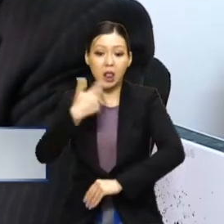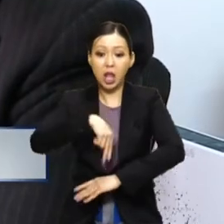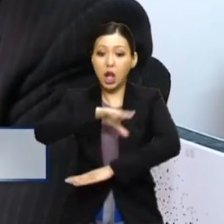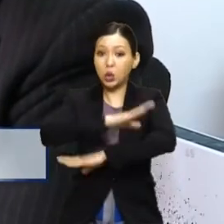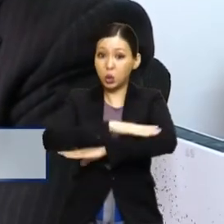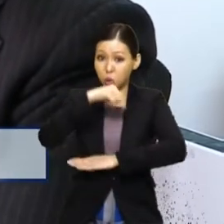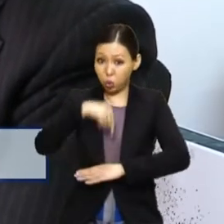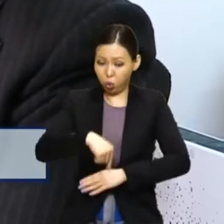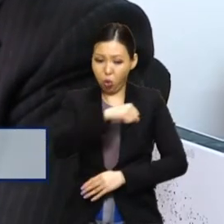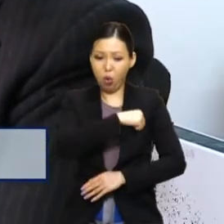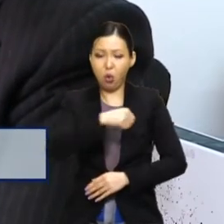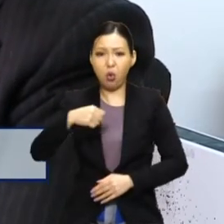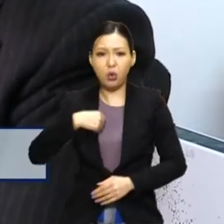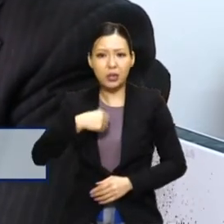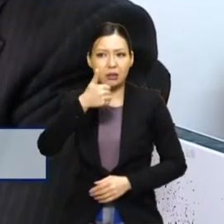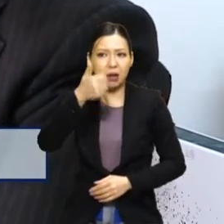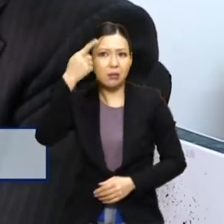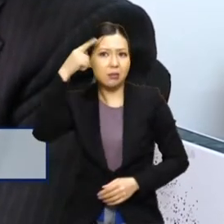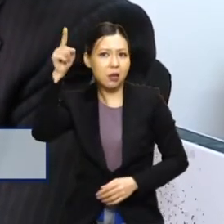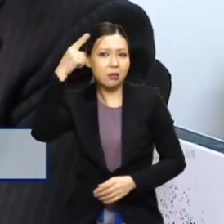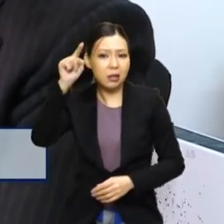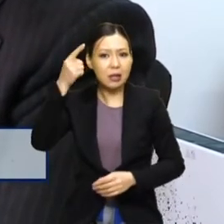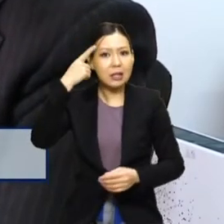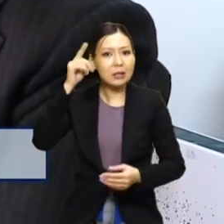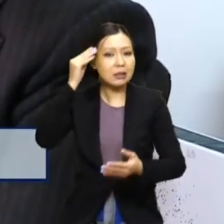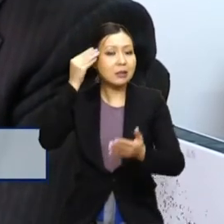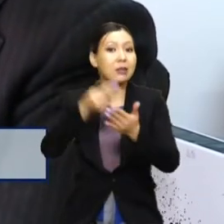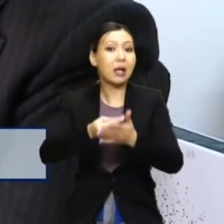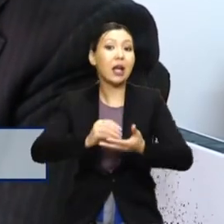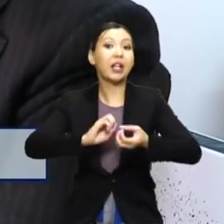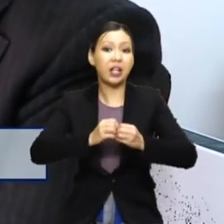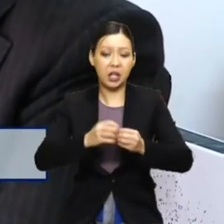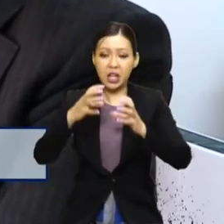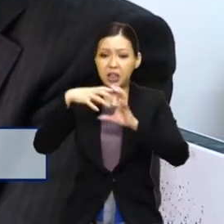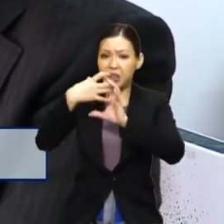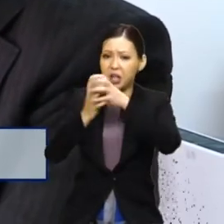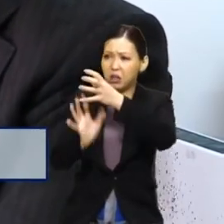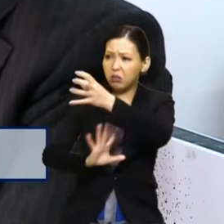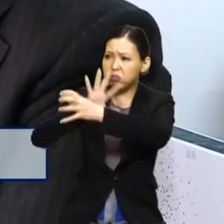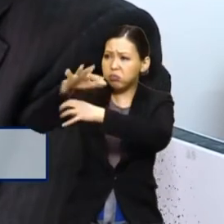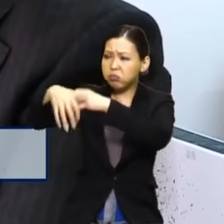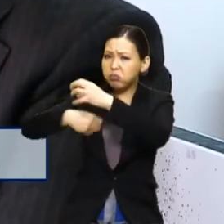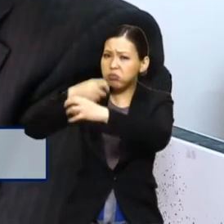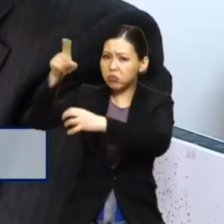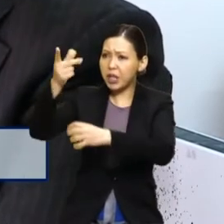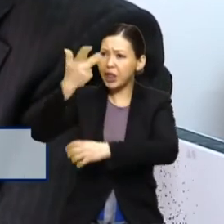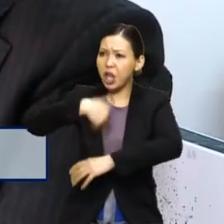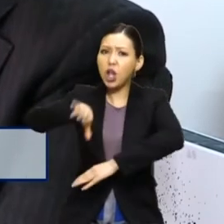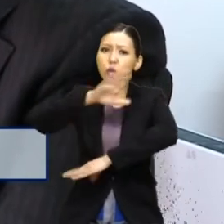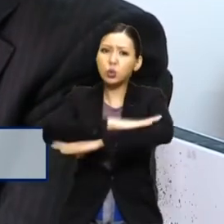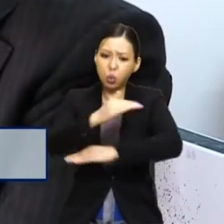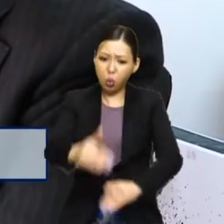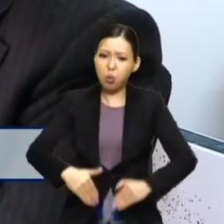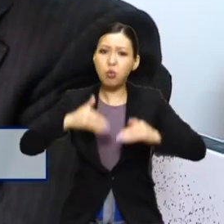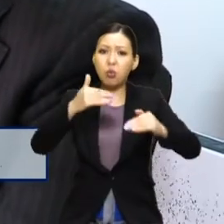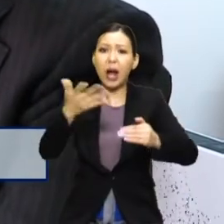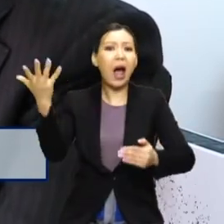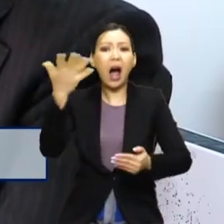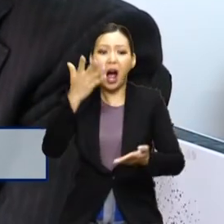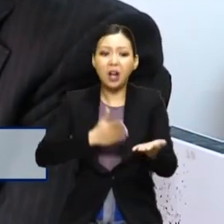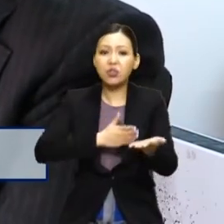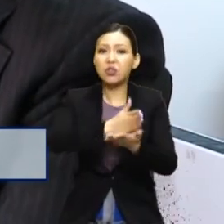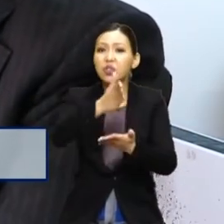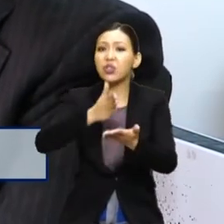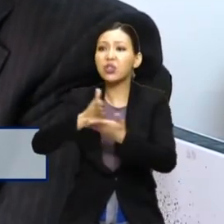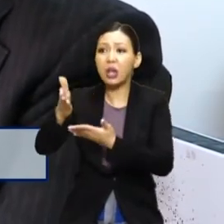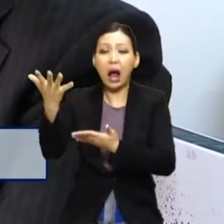маань өөрснөө маш сайн санаачлагтай байж дэлхийн нийтэд их сургуулиудын хөгжил хаашаа чиглээд ямар үр дүн гараад